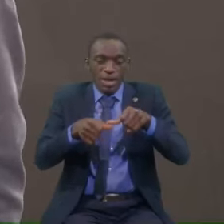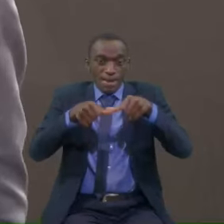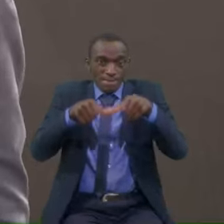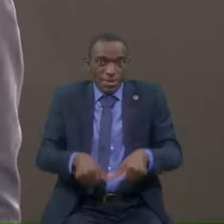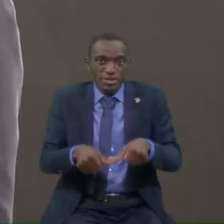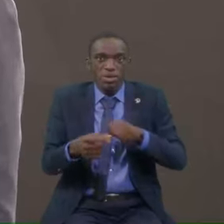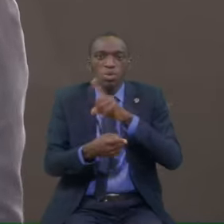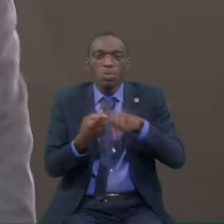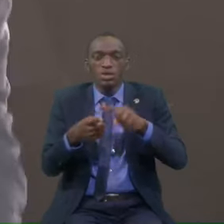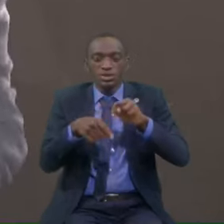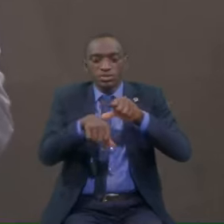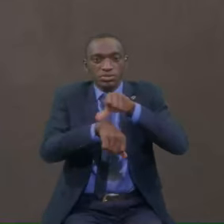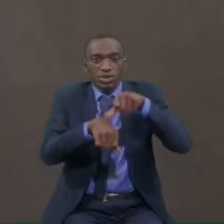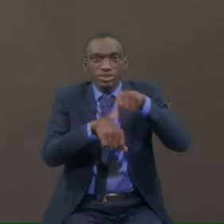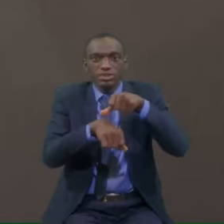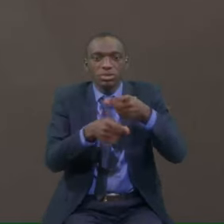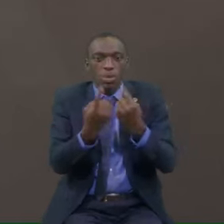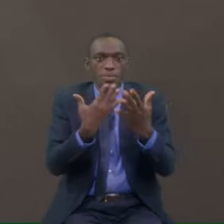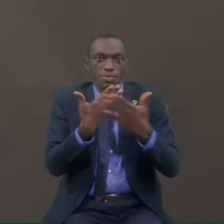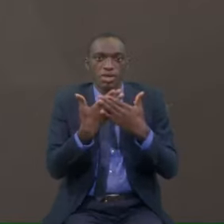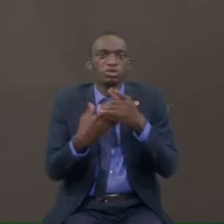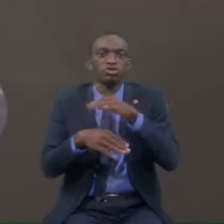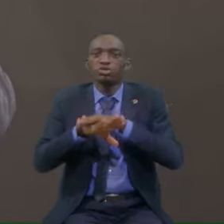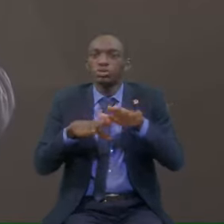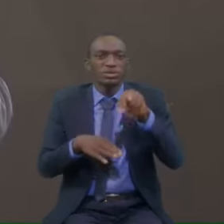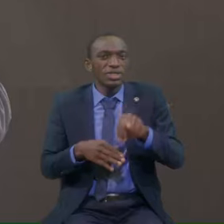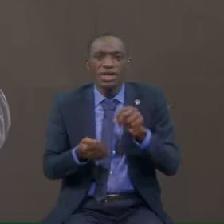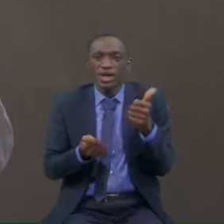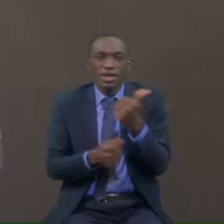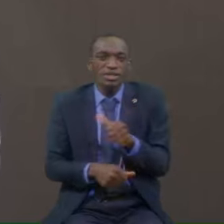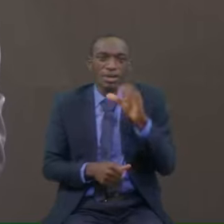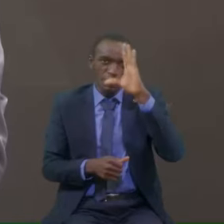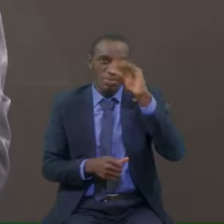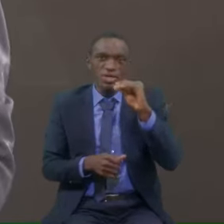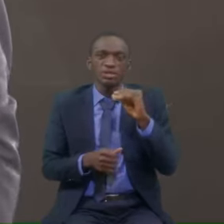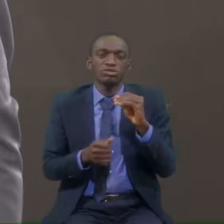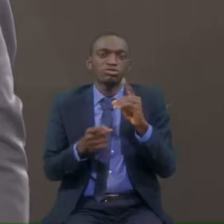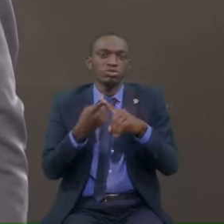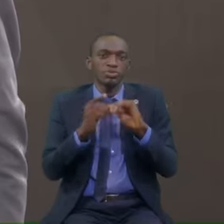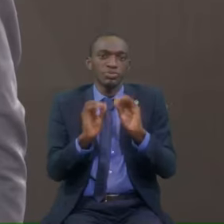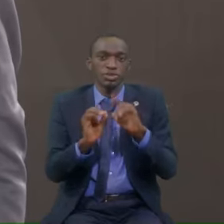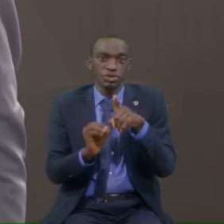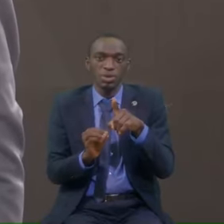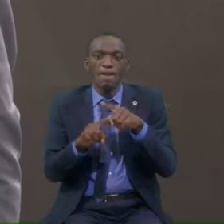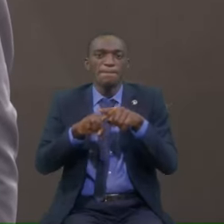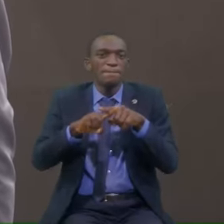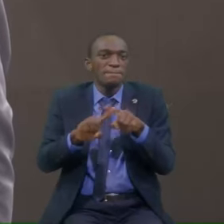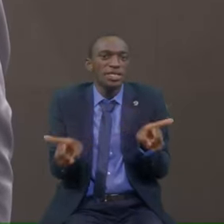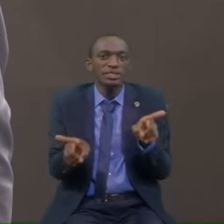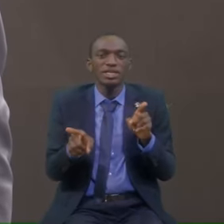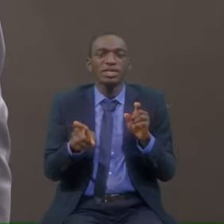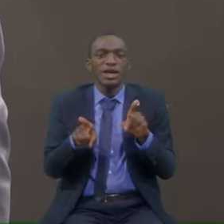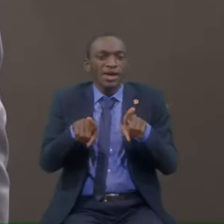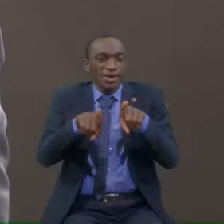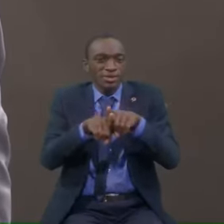l'onction revient, tu n'as aucune pensée. Tu n'as pas besoin d'un homme pour t'enseigner.